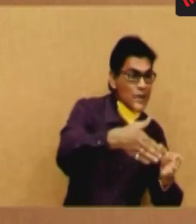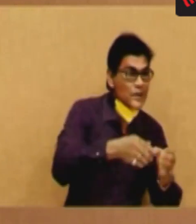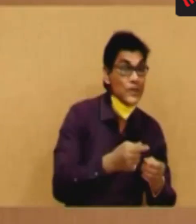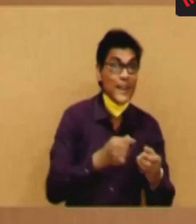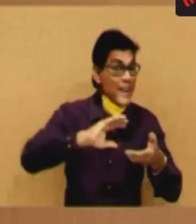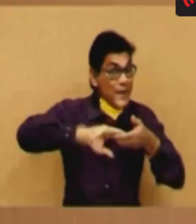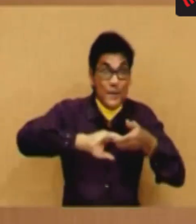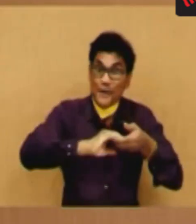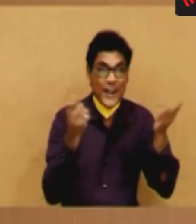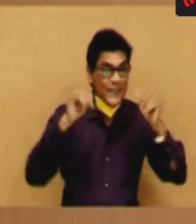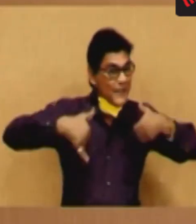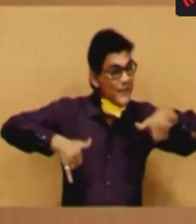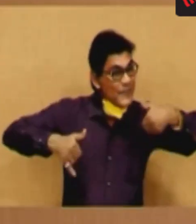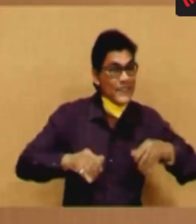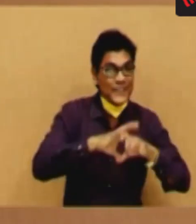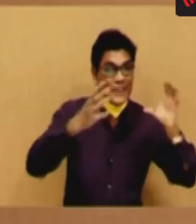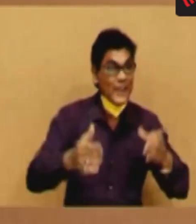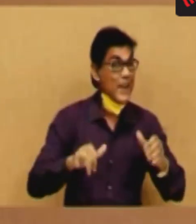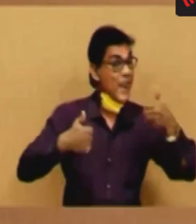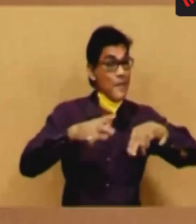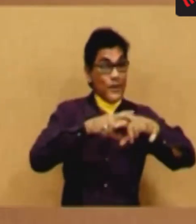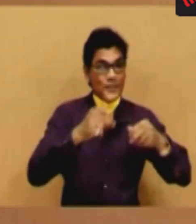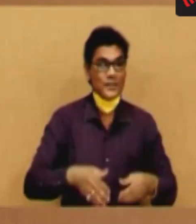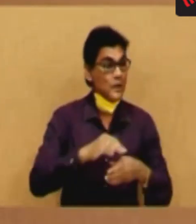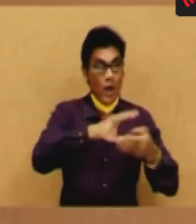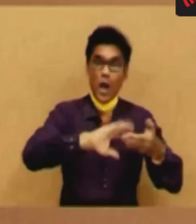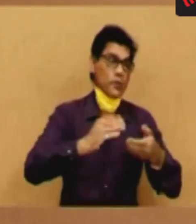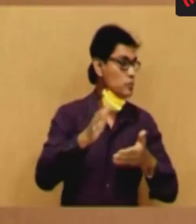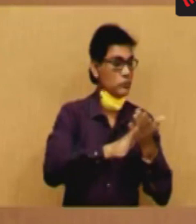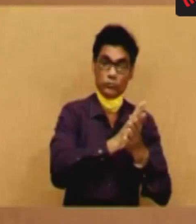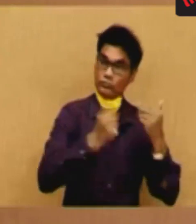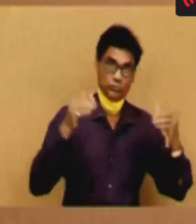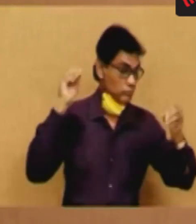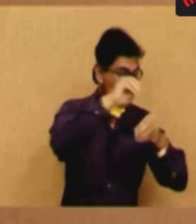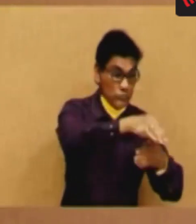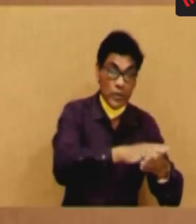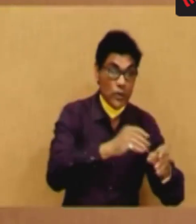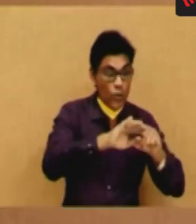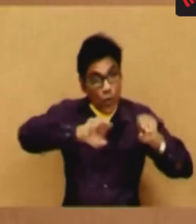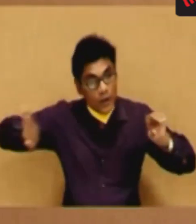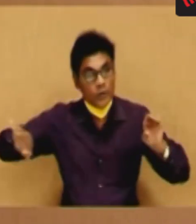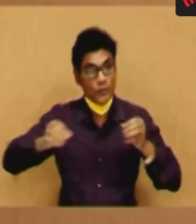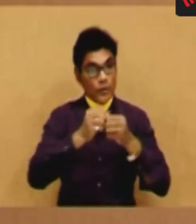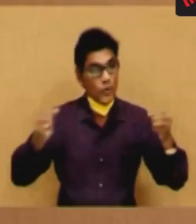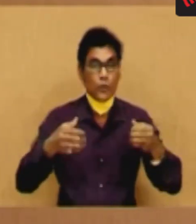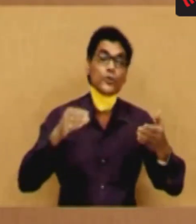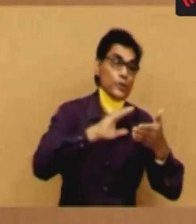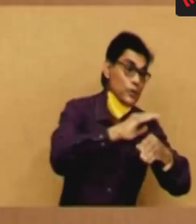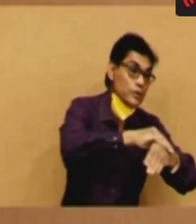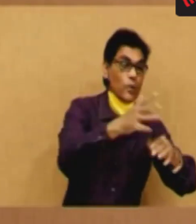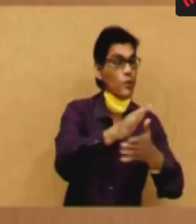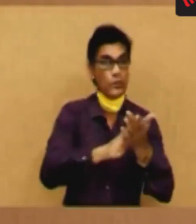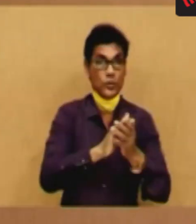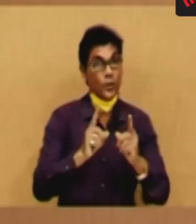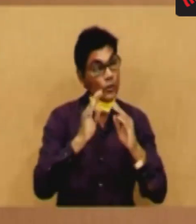हला व्रतघर हला कोनसी अनुष्ठान हला सेठिकि एकदम जिबे नै अलगा तो निश्चय रहिबे छुआ छुई करिबे नै